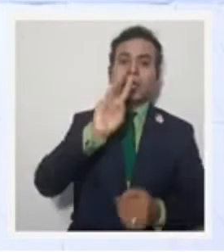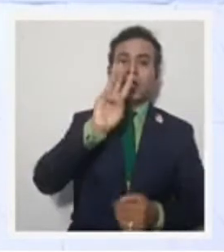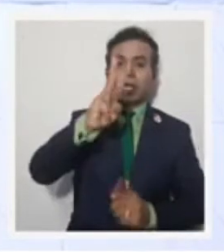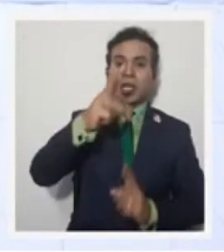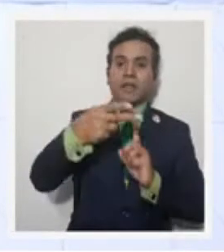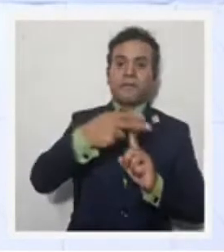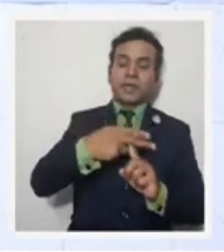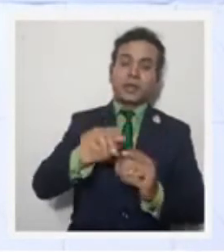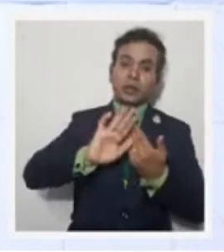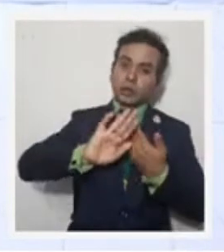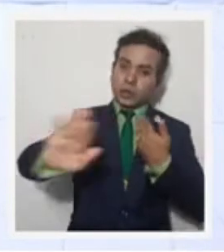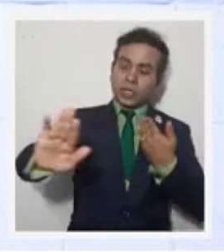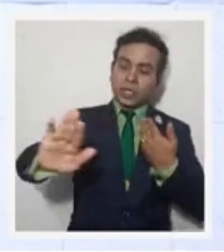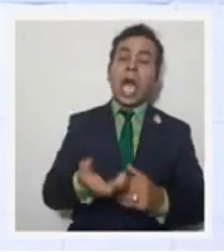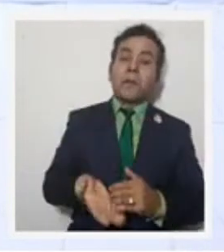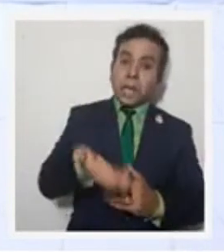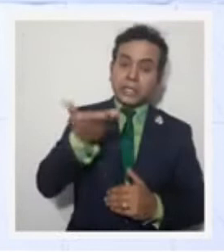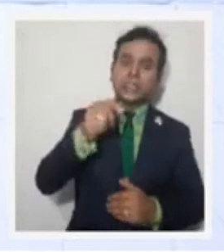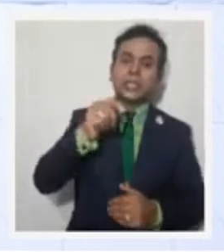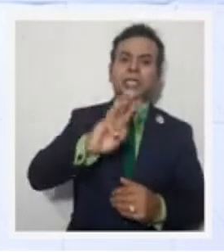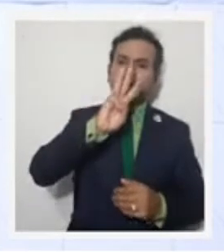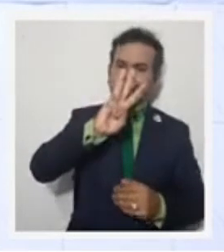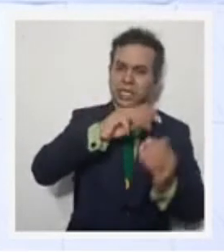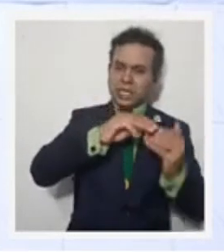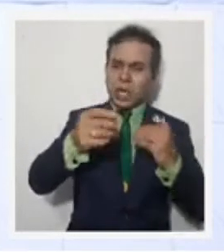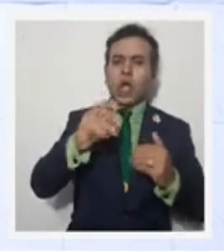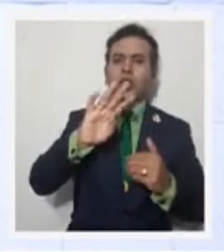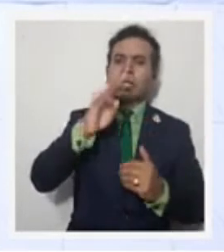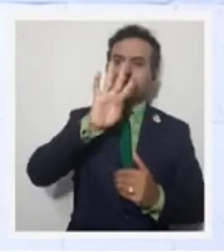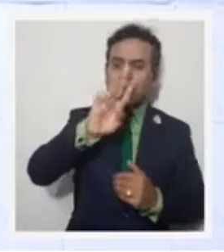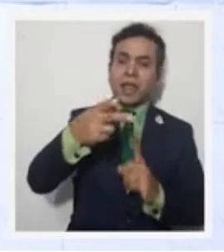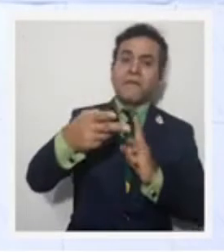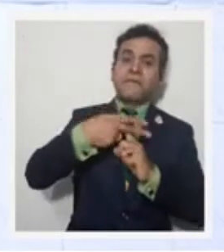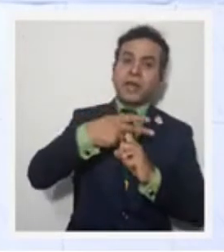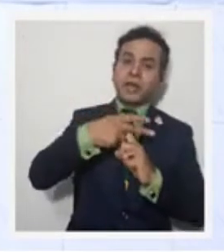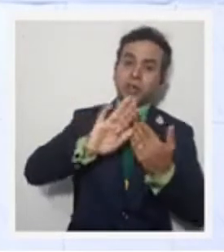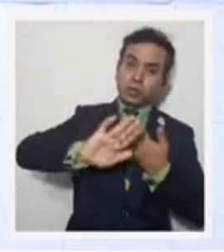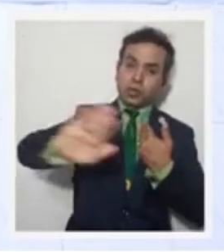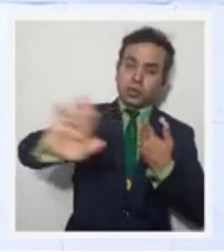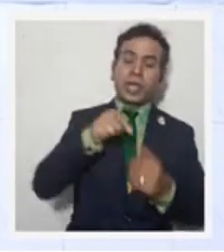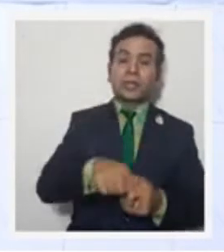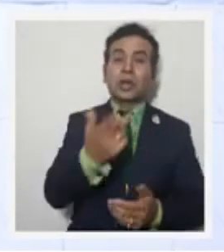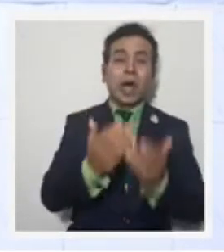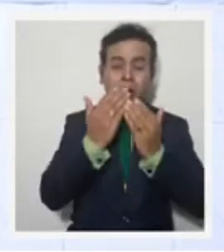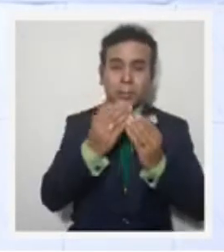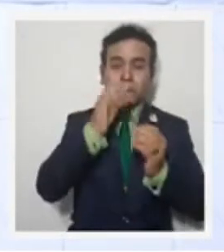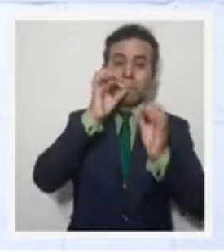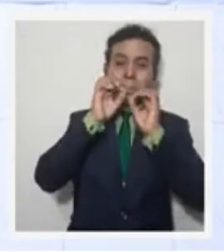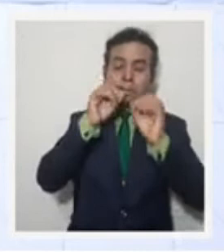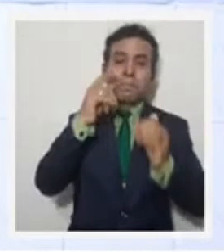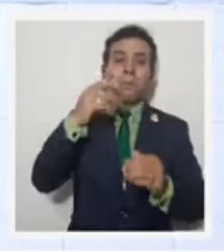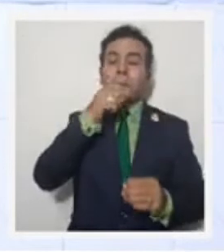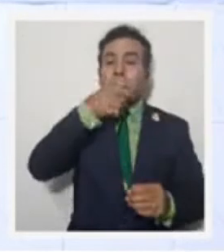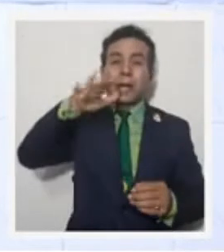শারীরিক দূরত্ব এটা বজায় রাখবেন। আমরা 3 ফুট বলছি কিন্তু এটা যদি আরও বেশি হয় ভালো, কারণ আমাদের একজনের হাঁচি কাশির